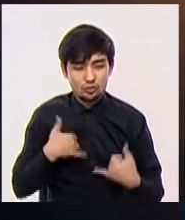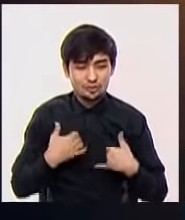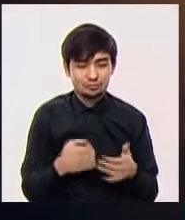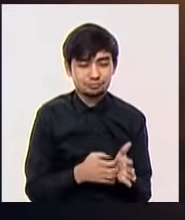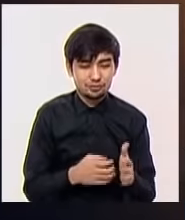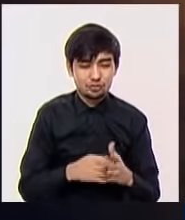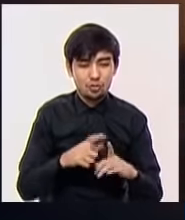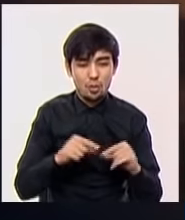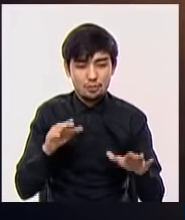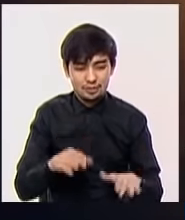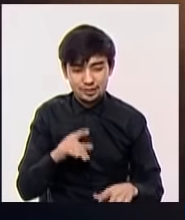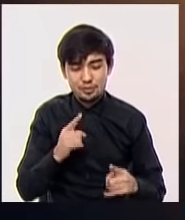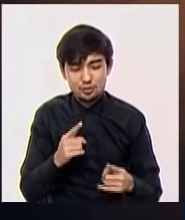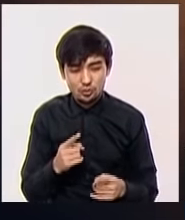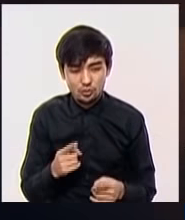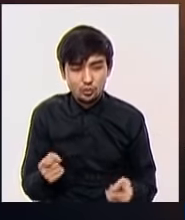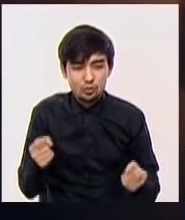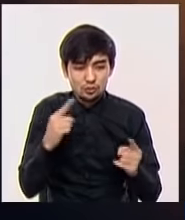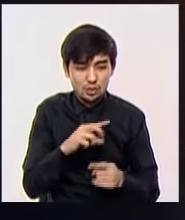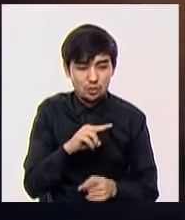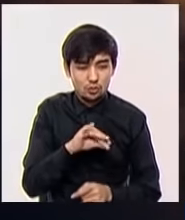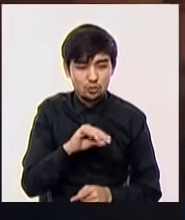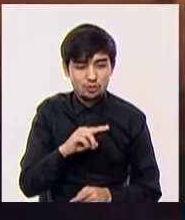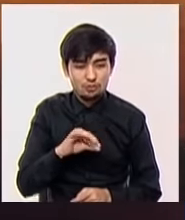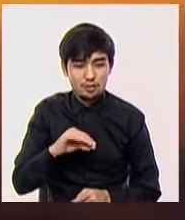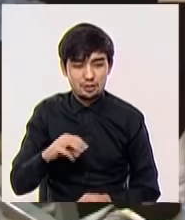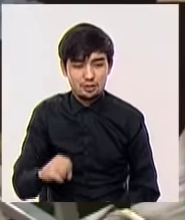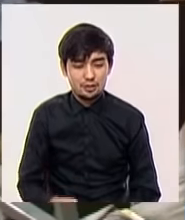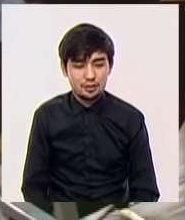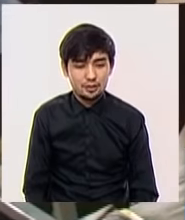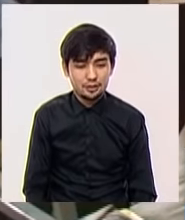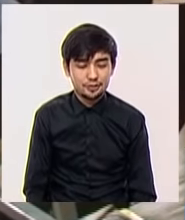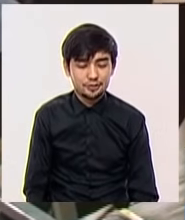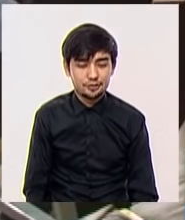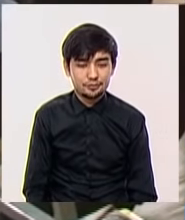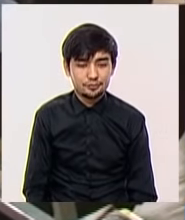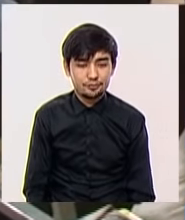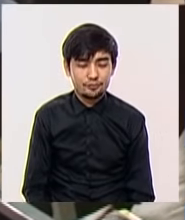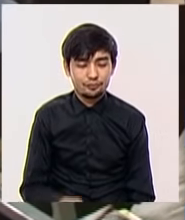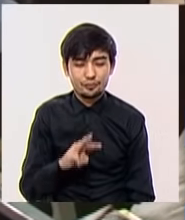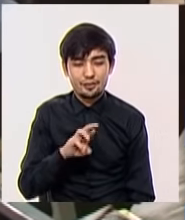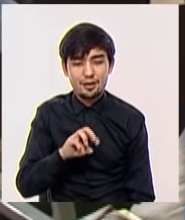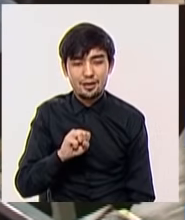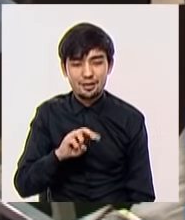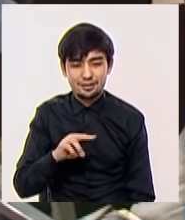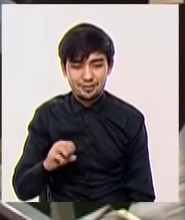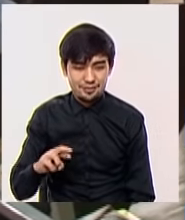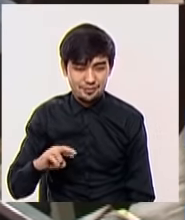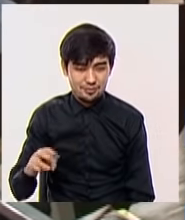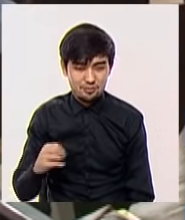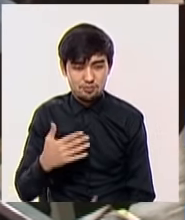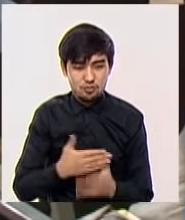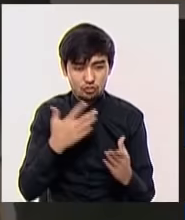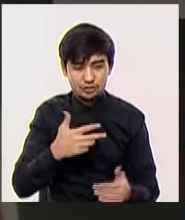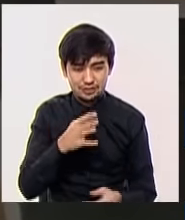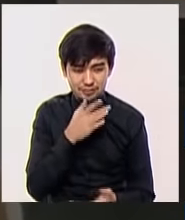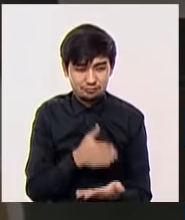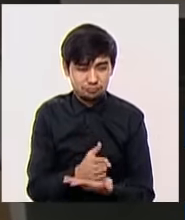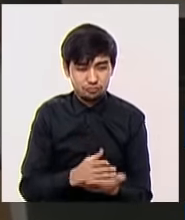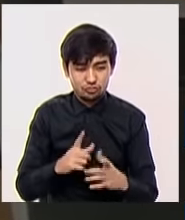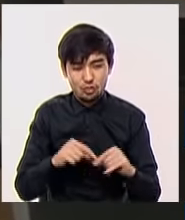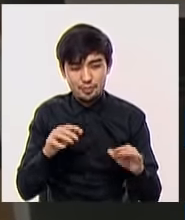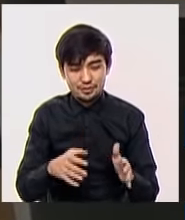хватает в школах и почему вы сделал людмила батюшкина татьяна кочнева больше 30 лет преподает математику в школе